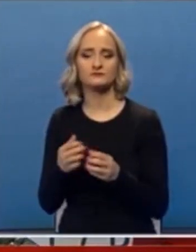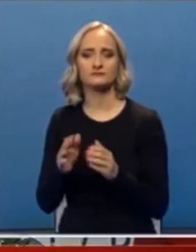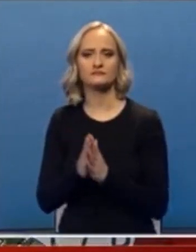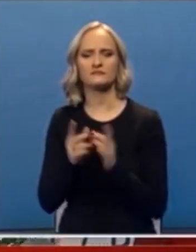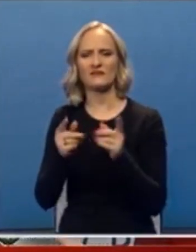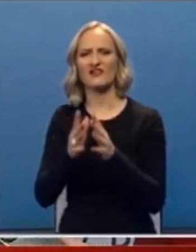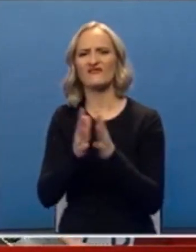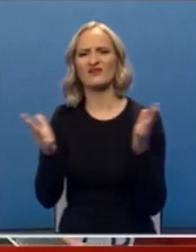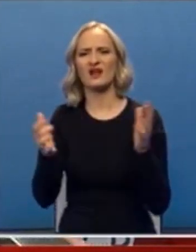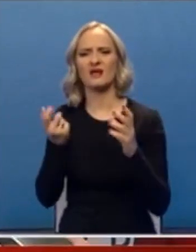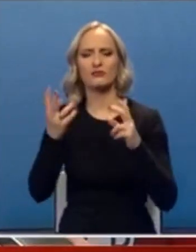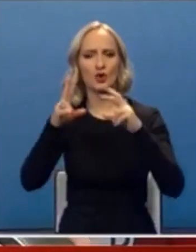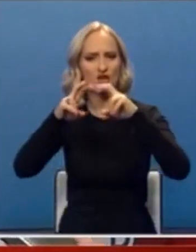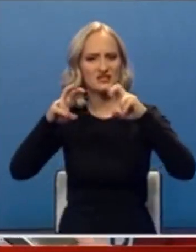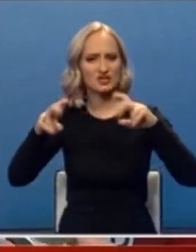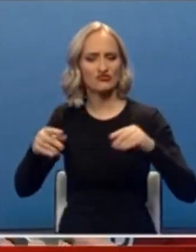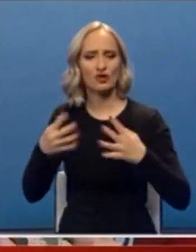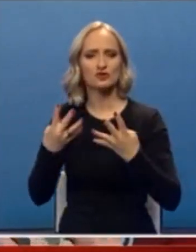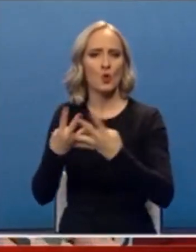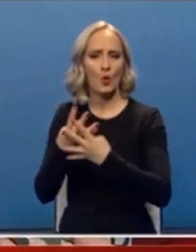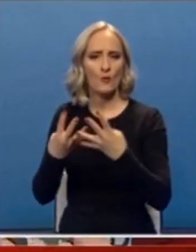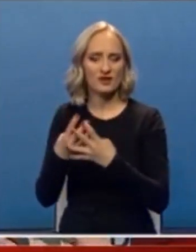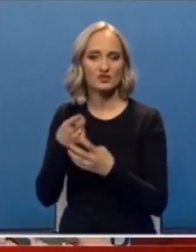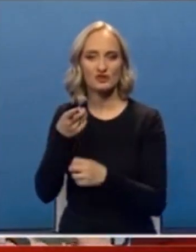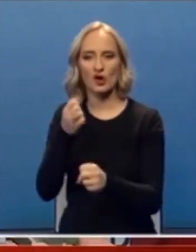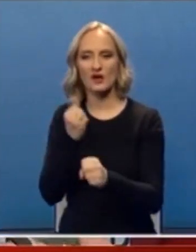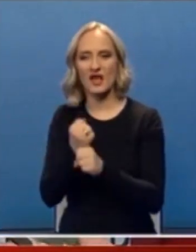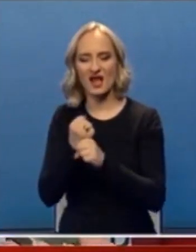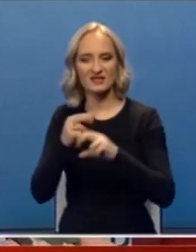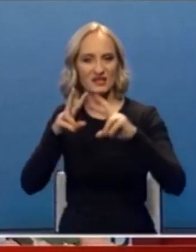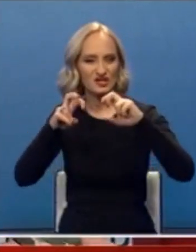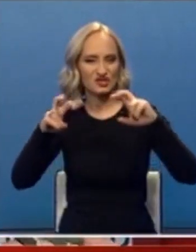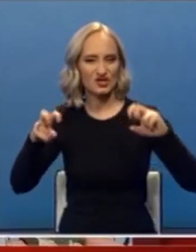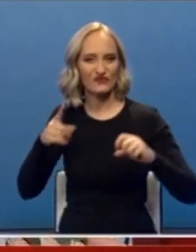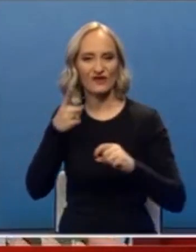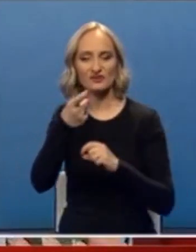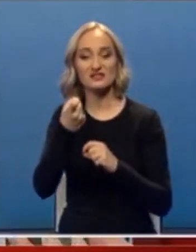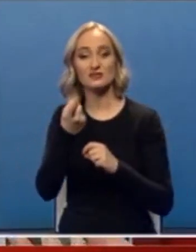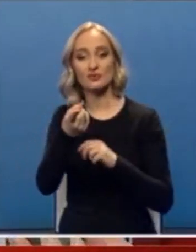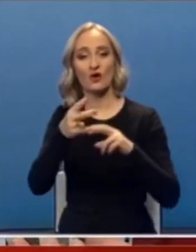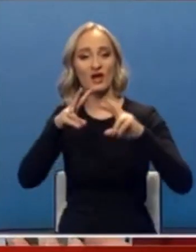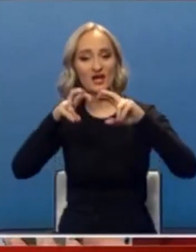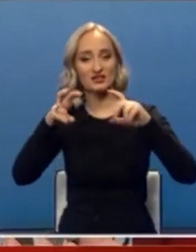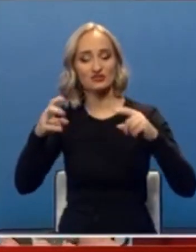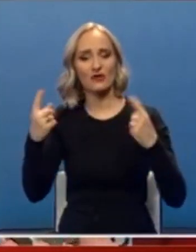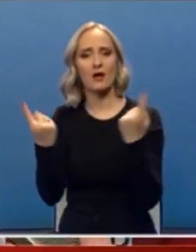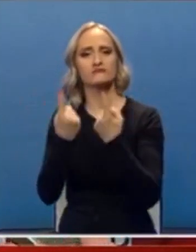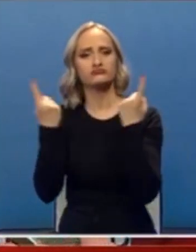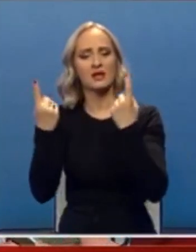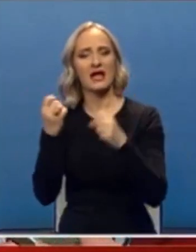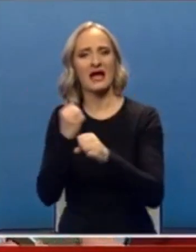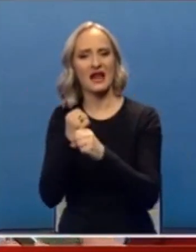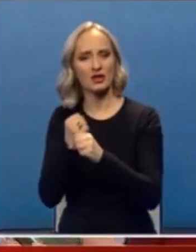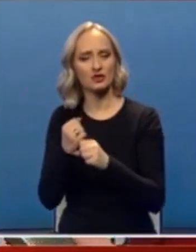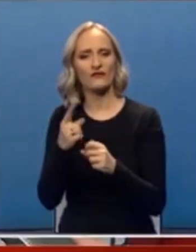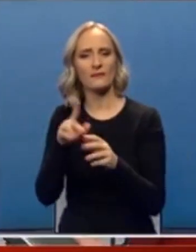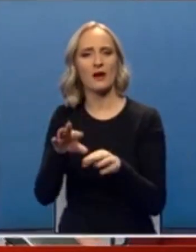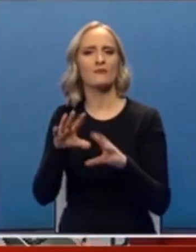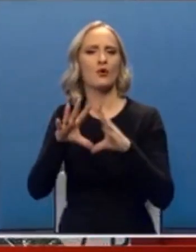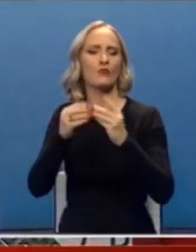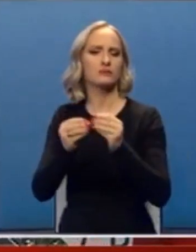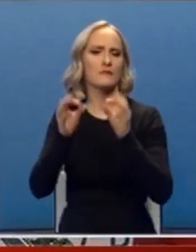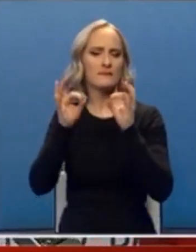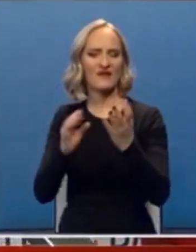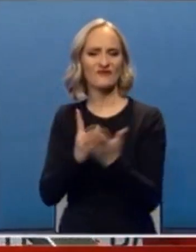toliki broj istraživača, da se umreže, da oni radi istraživanje i da se iz tog istraživanja publikuju radovi i da ostalo imamo i